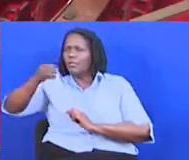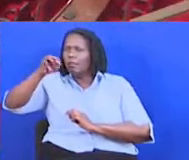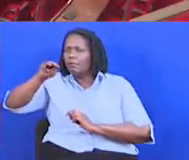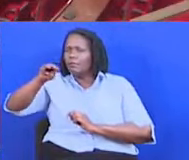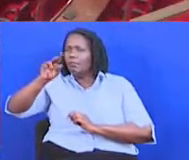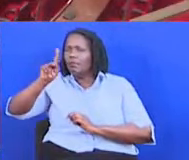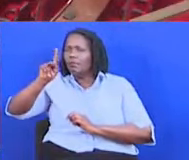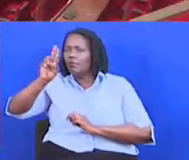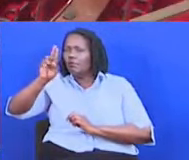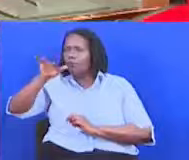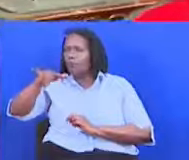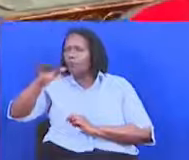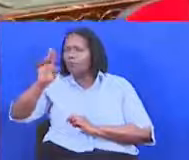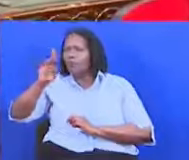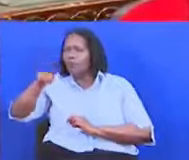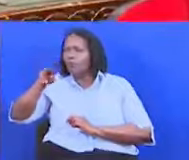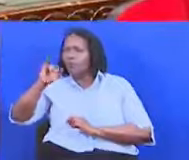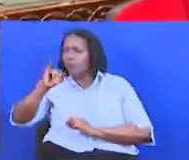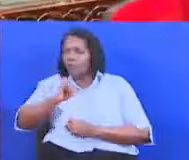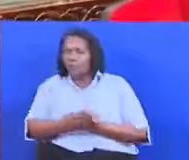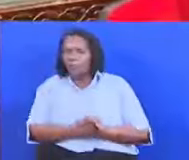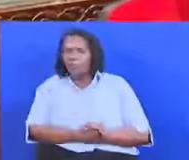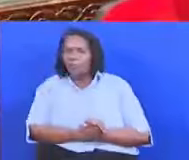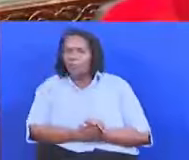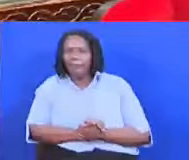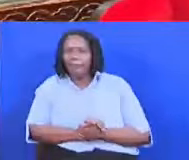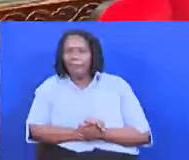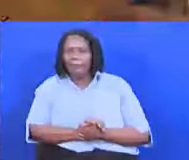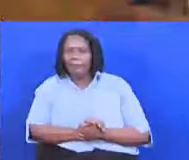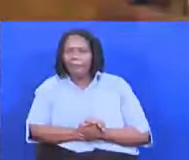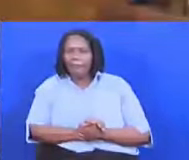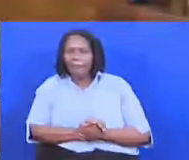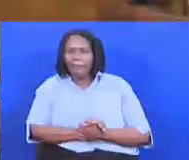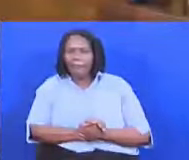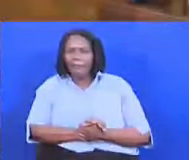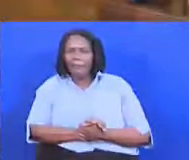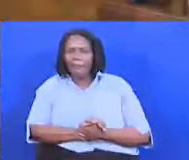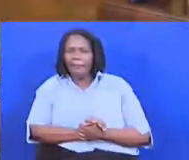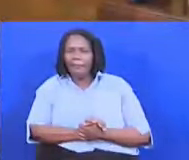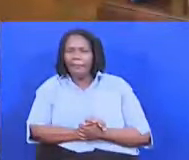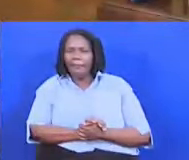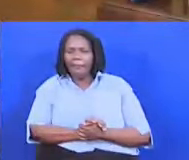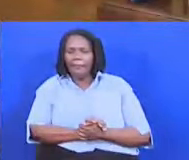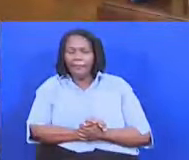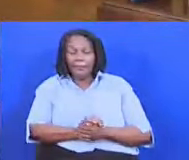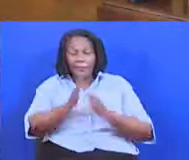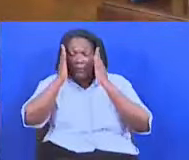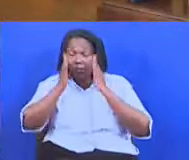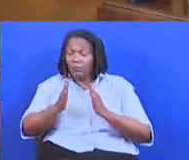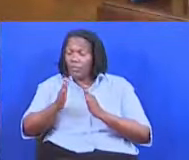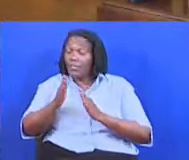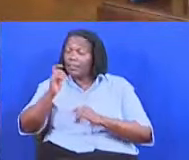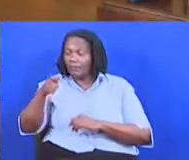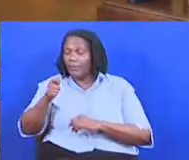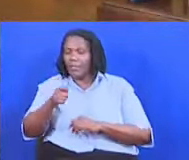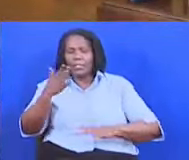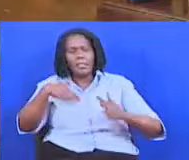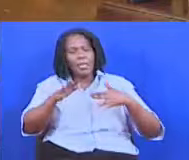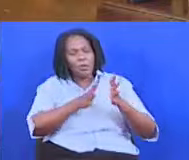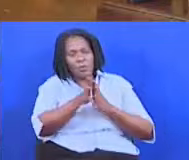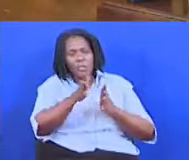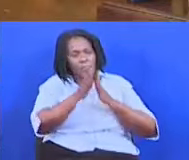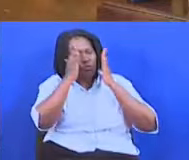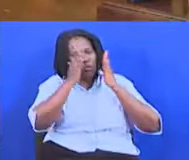Mbuyuni? Asante. Mheshimiwa Naibu Waziri, majibu. Mheshimiwa Spika, kwanza ni mwakishie tu mheshimiwa